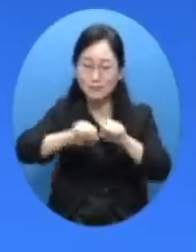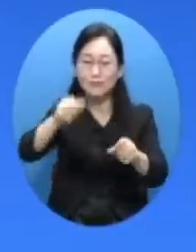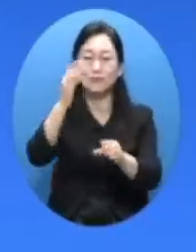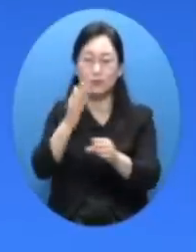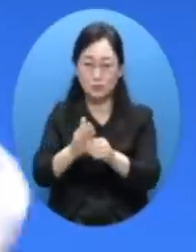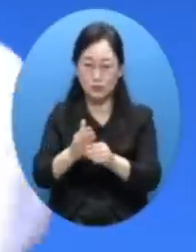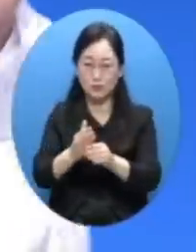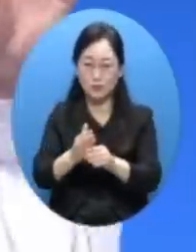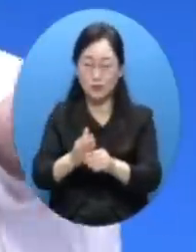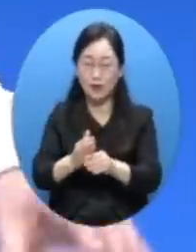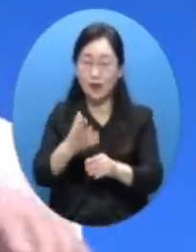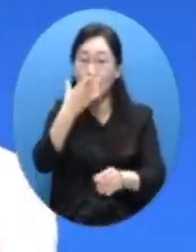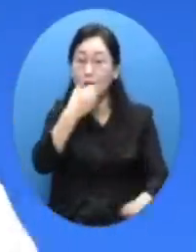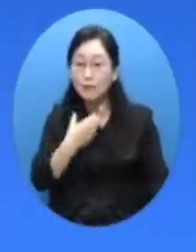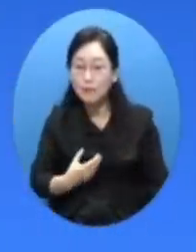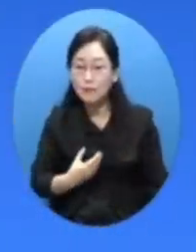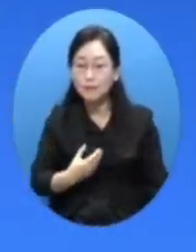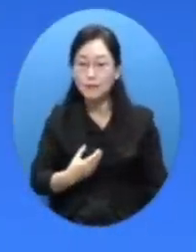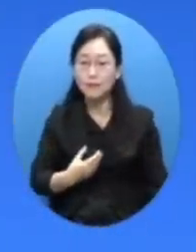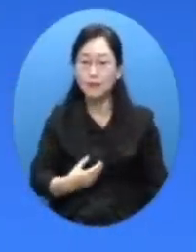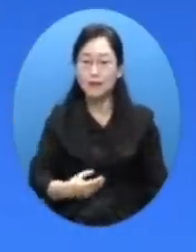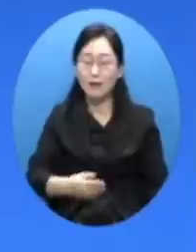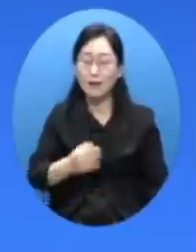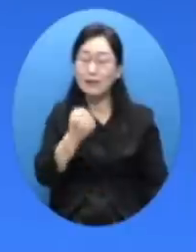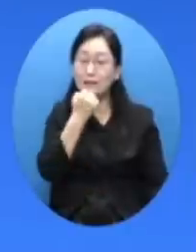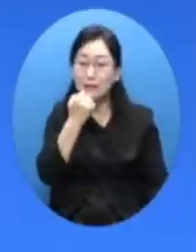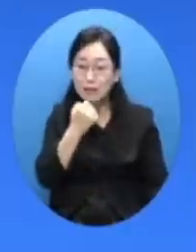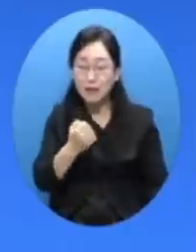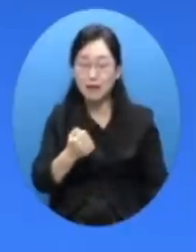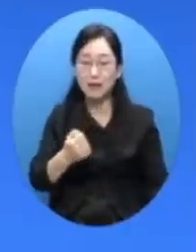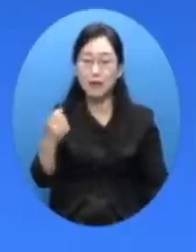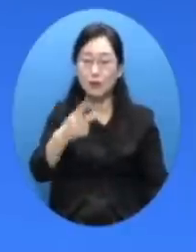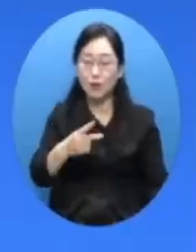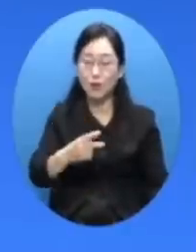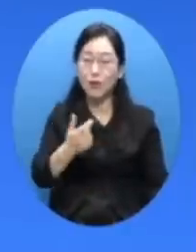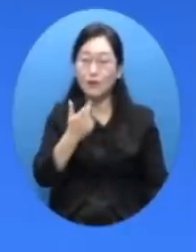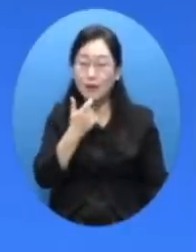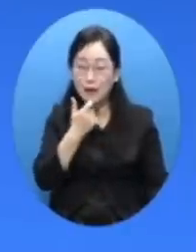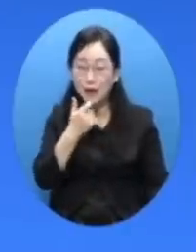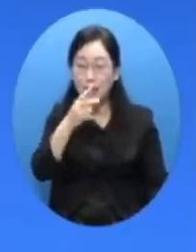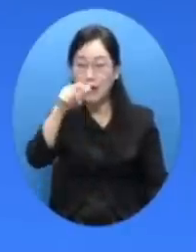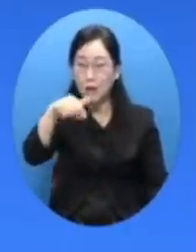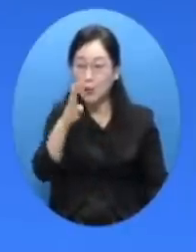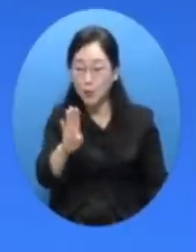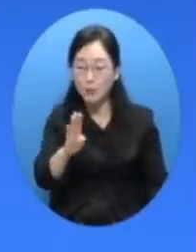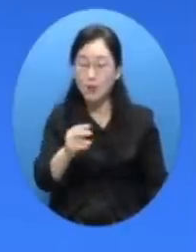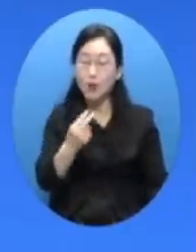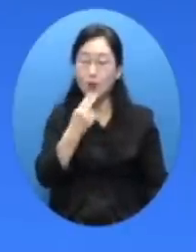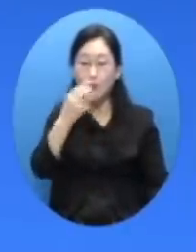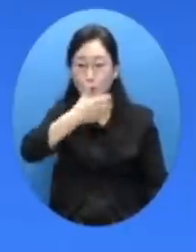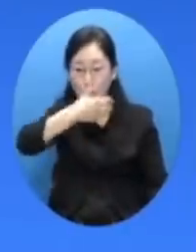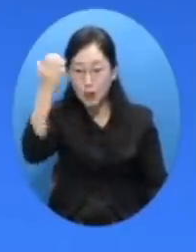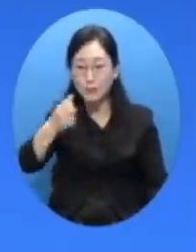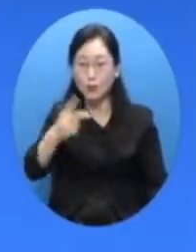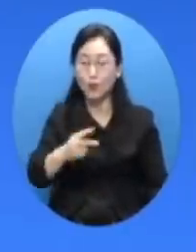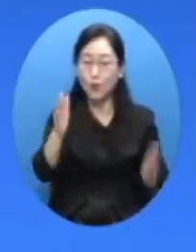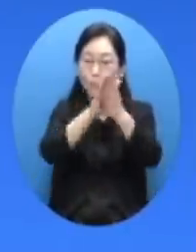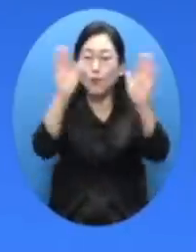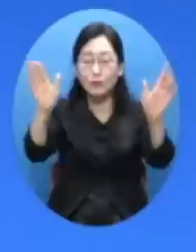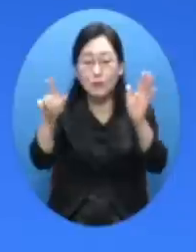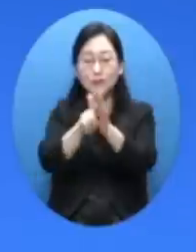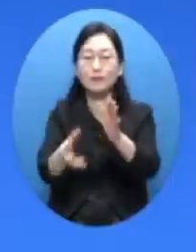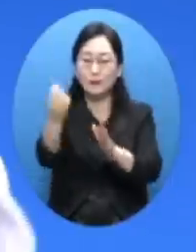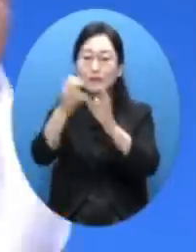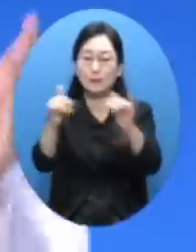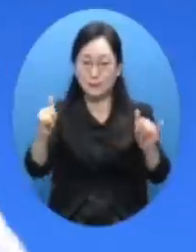것입니다. 아브라함이 믿음의 사람이었고 이삭이 믿음의 사람이었고 야곱이 믿음의 사람이었고 요셉이 믿음의 사람이었고 모세가 믿음의